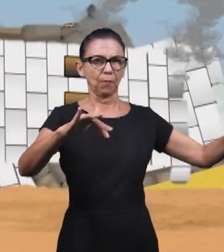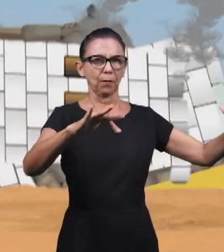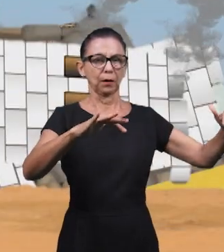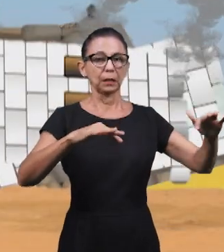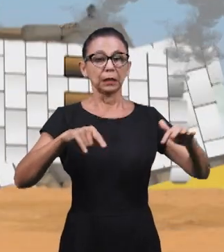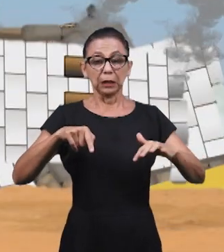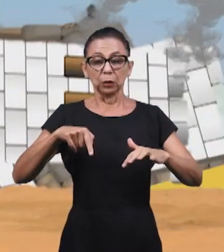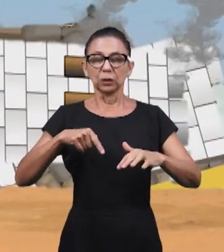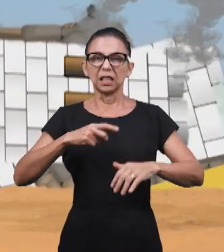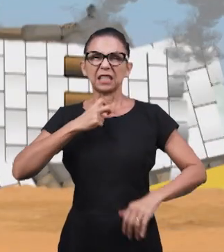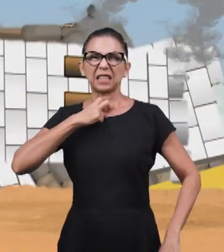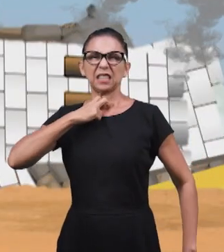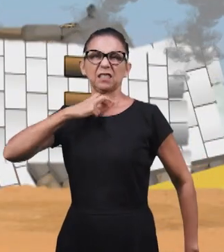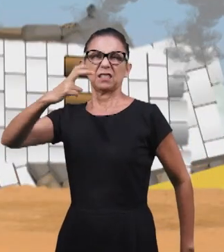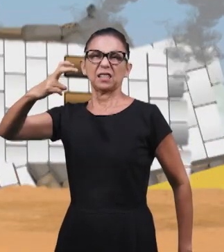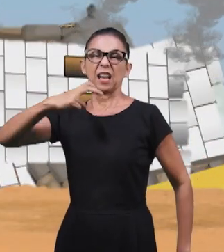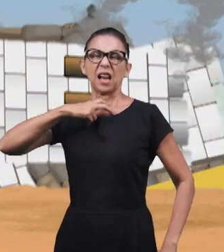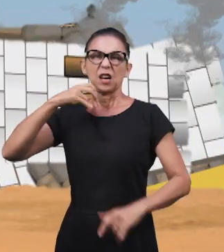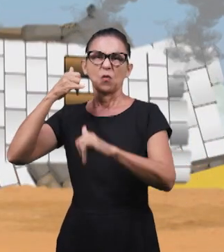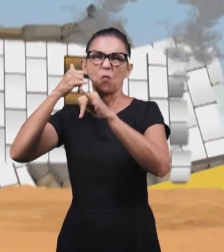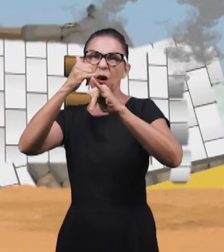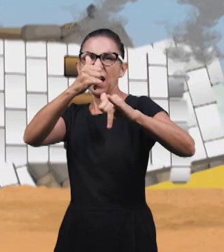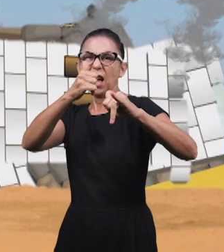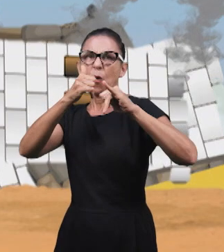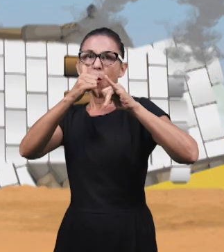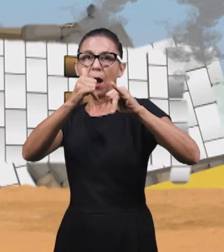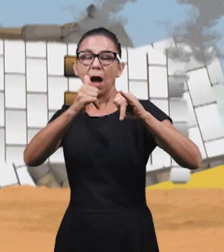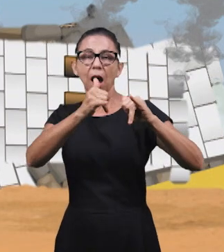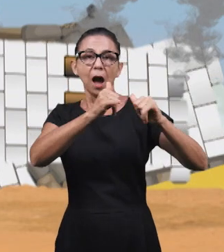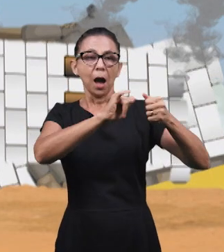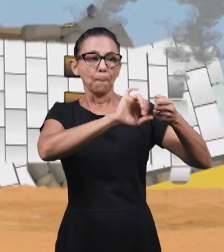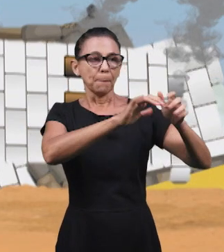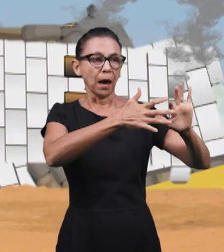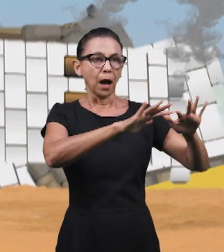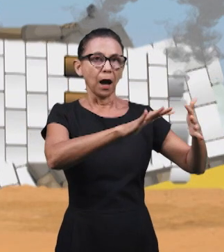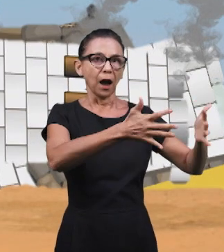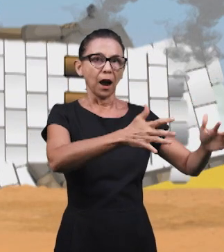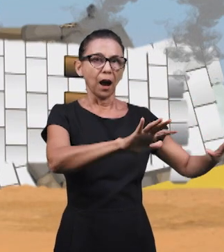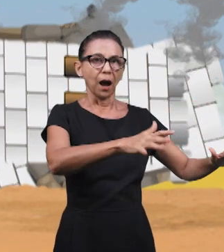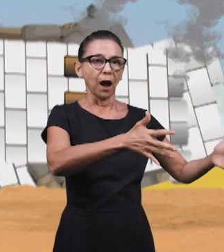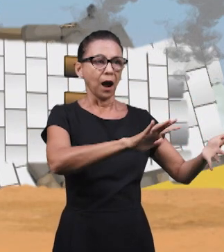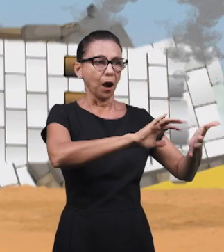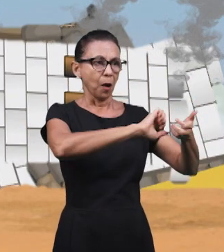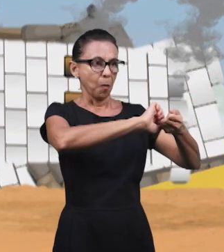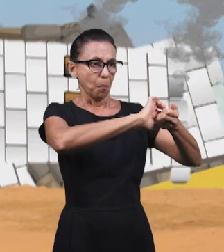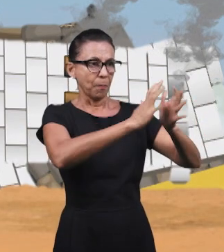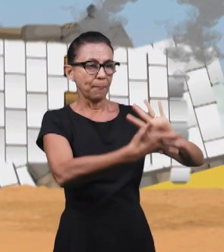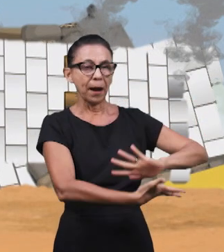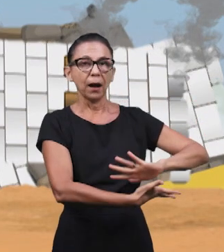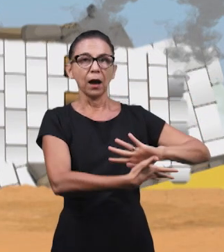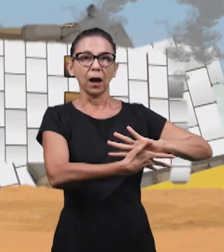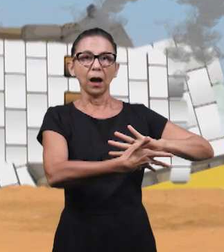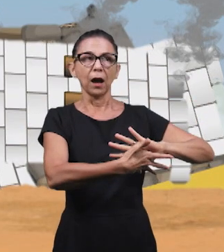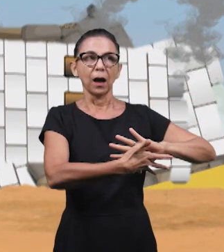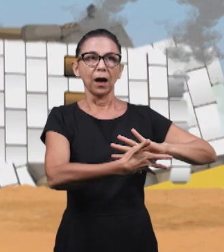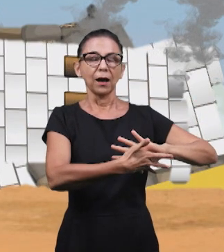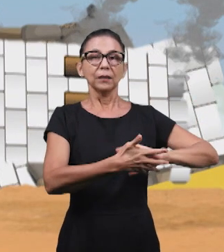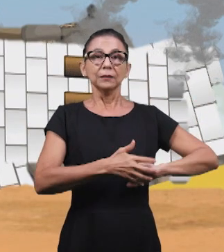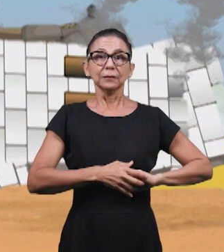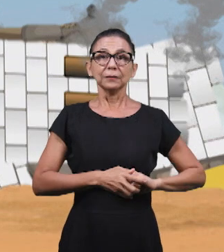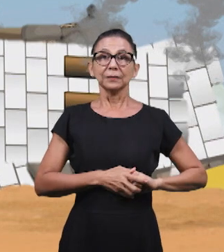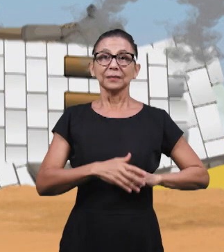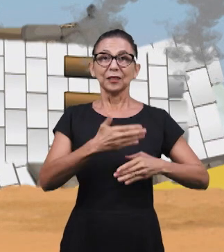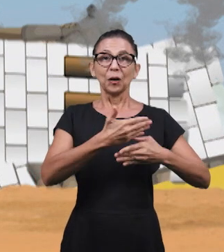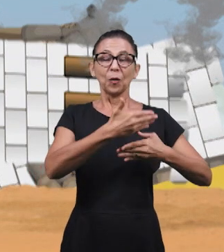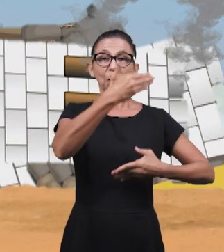et quand ils ont crié, en suivant l'ordre de Dieu, les murailles sont tombées par le pouvoir de Dieu. La ville a été complètement